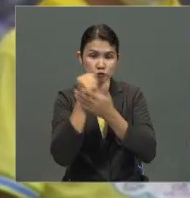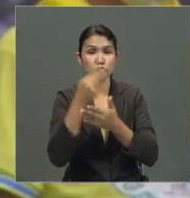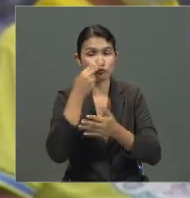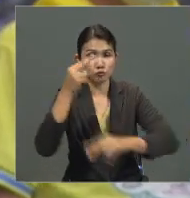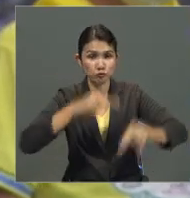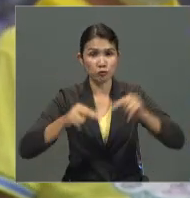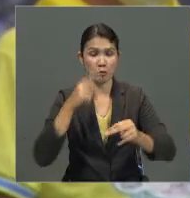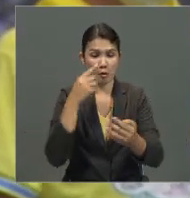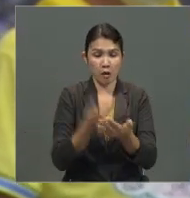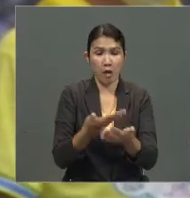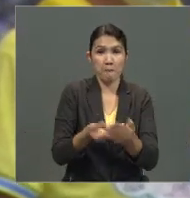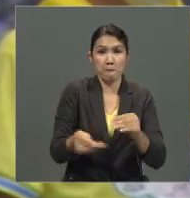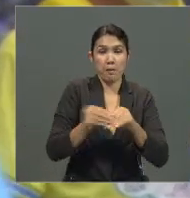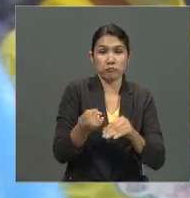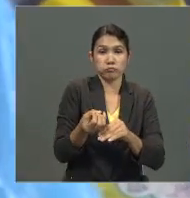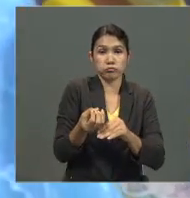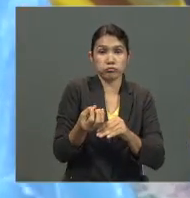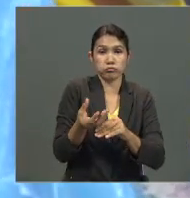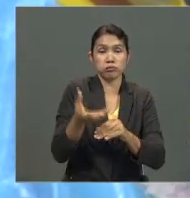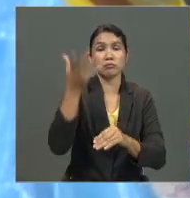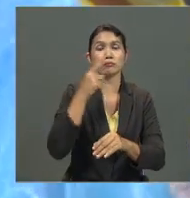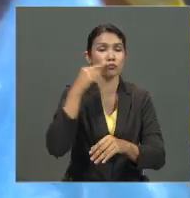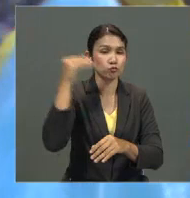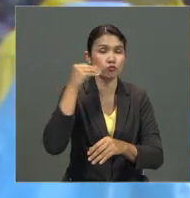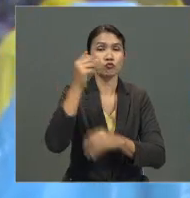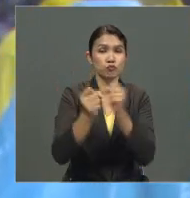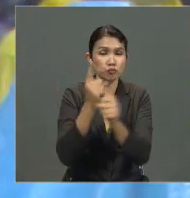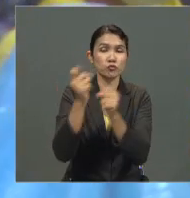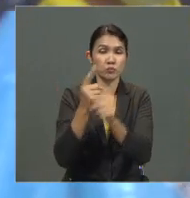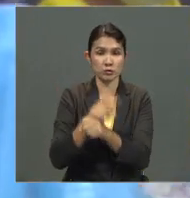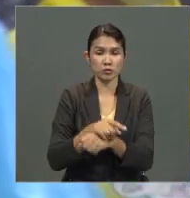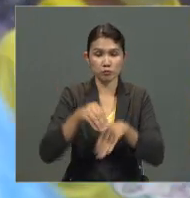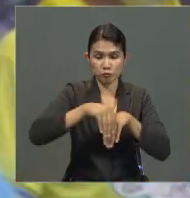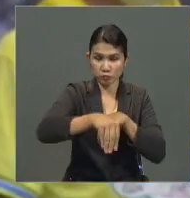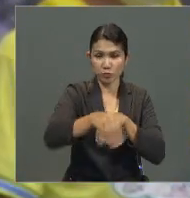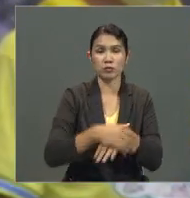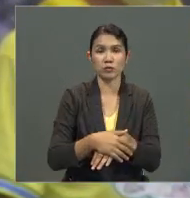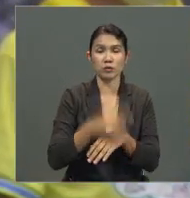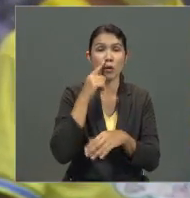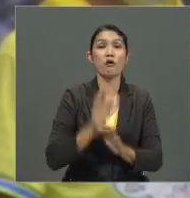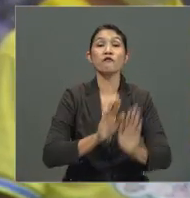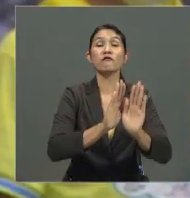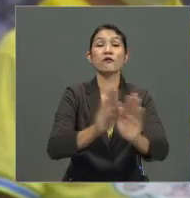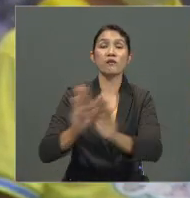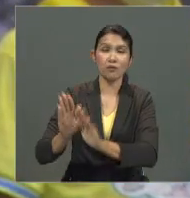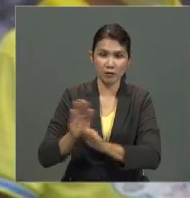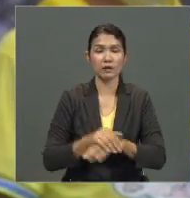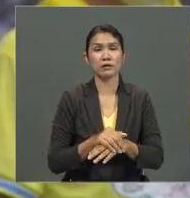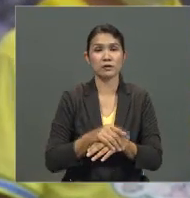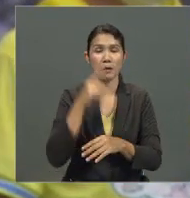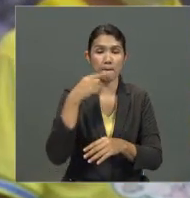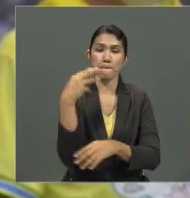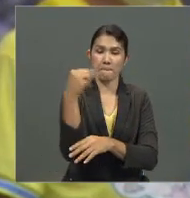มันมีมูลค่าเพิ่มขึ้นทุกปีนะครับต้นไม้ที่ท่านปลูกช่วยกันรักษาไว้เวลาติดตามมันนี้ด้วยขอฝากเพิ่มเติมนะครับ